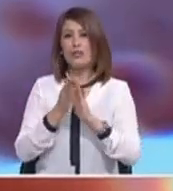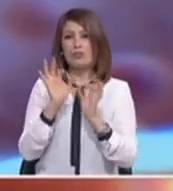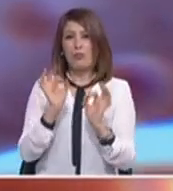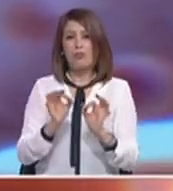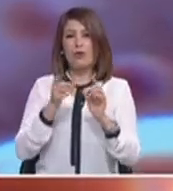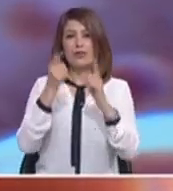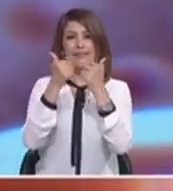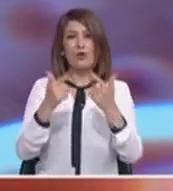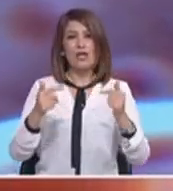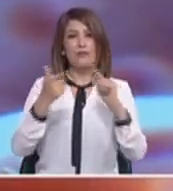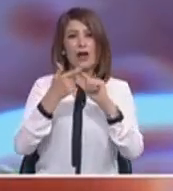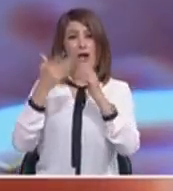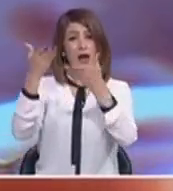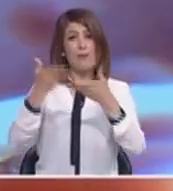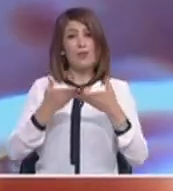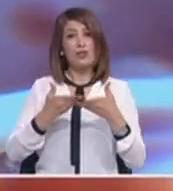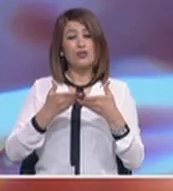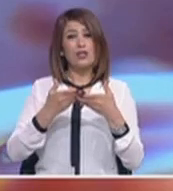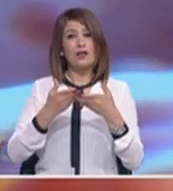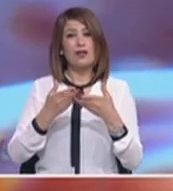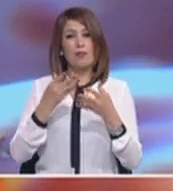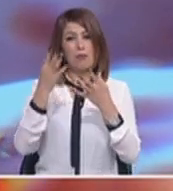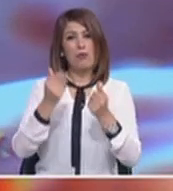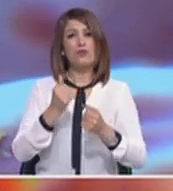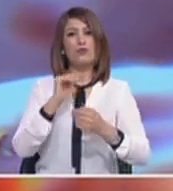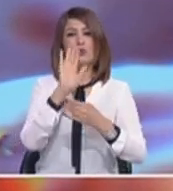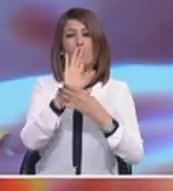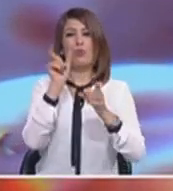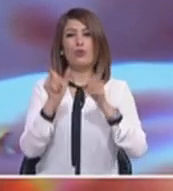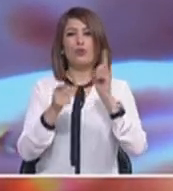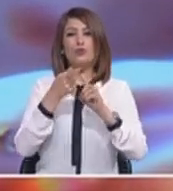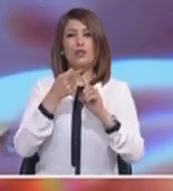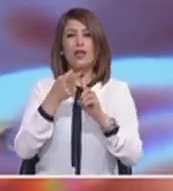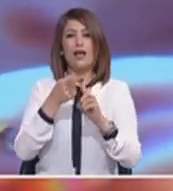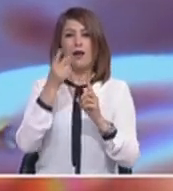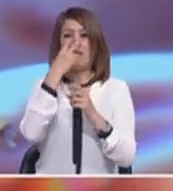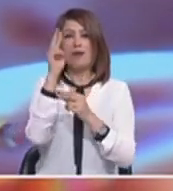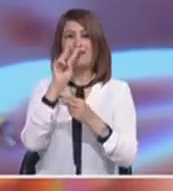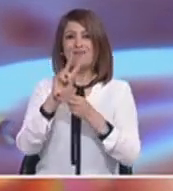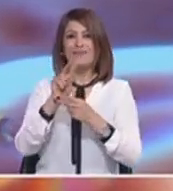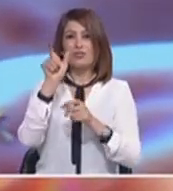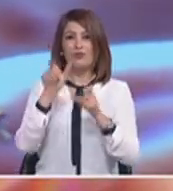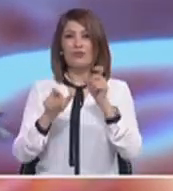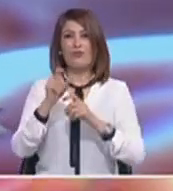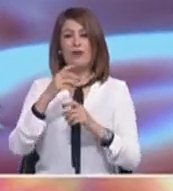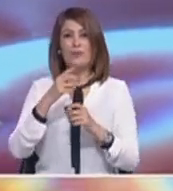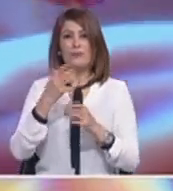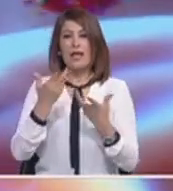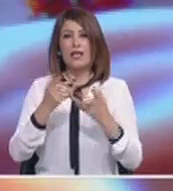اه انا بالحقيقه نحب نشكر على خطر اليوم نشوفوا بها في القطاع يشوفوها في القطاع العام